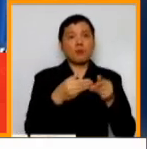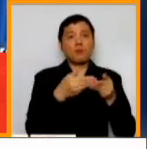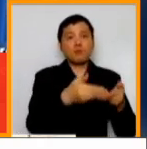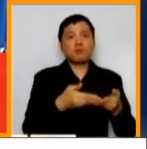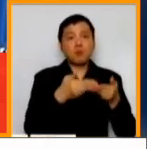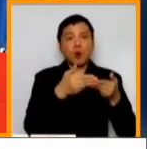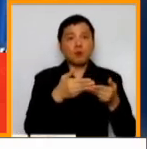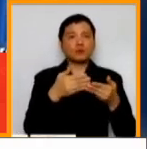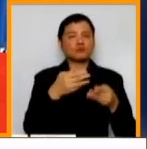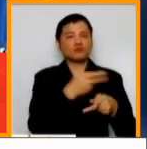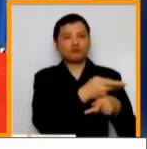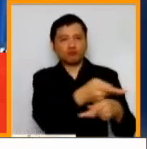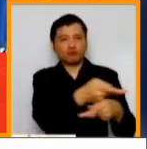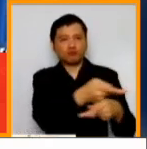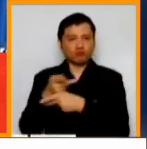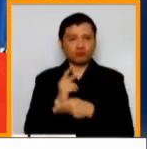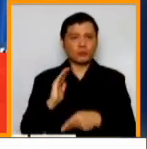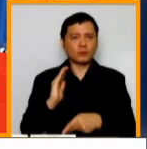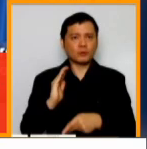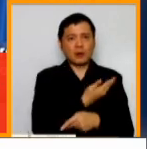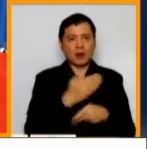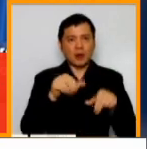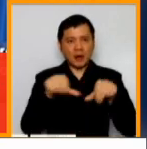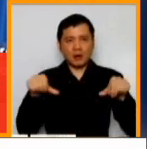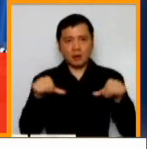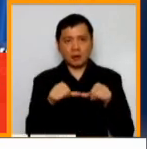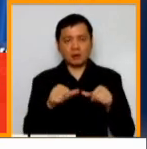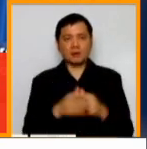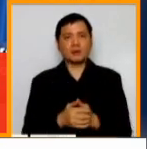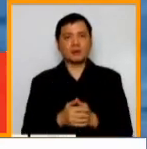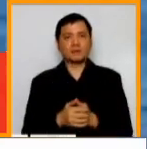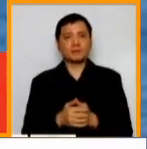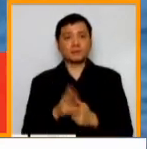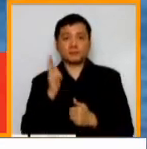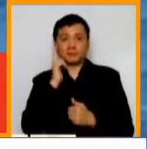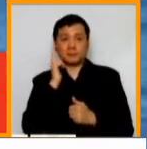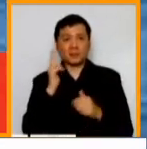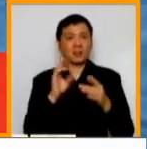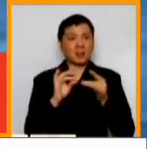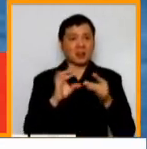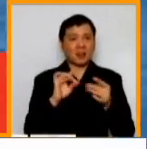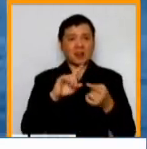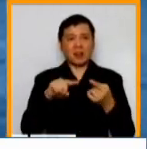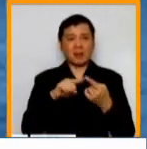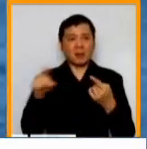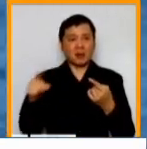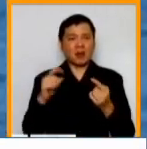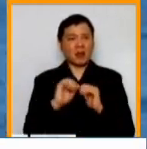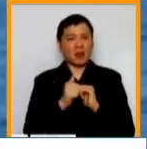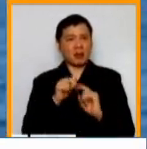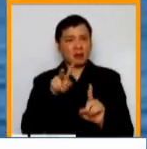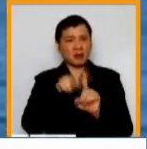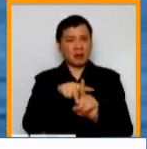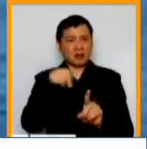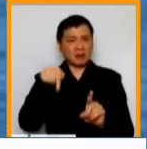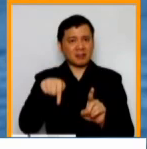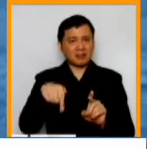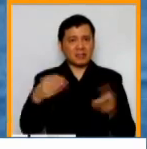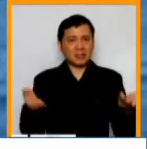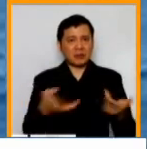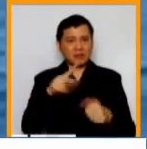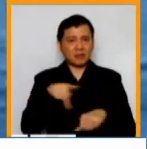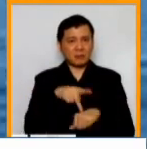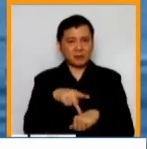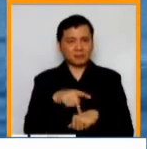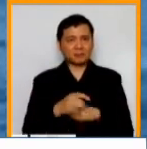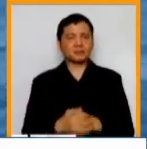General Assembly na bahagi na ng international law ang arbitral victory ng Pilipinas. Yan ang unang balita. Bernadette Reyes, buong puso para